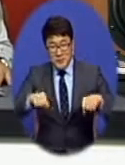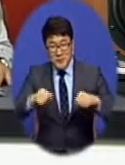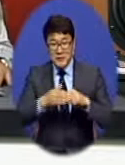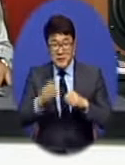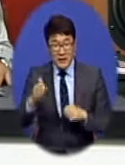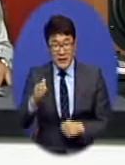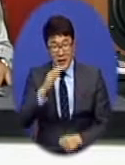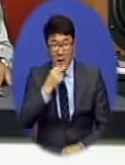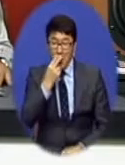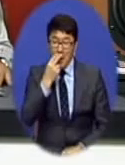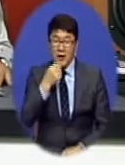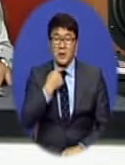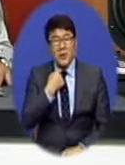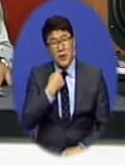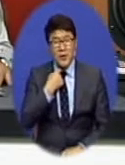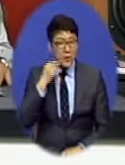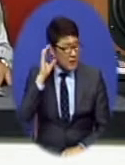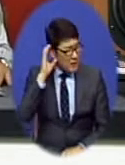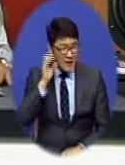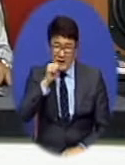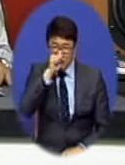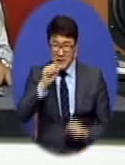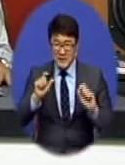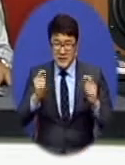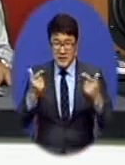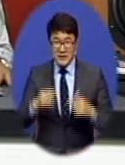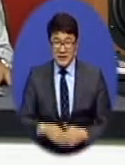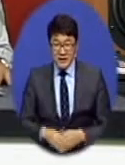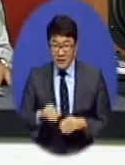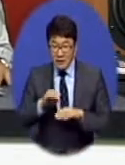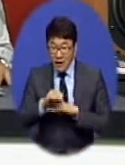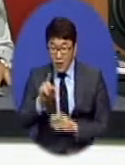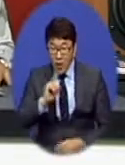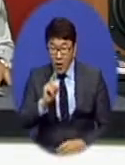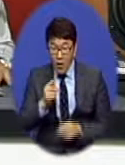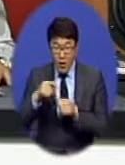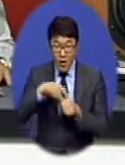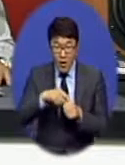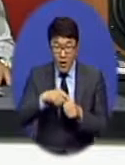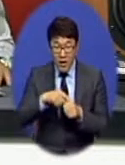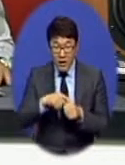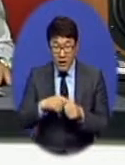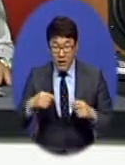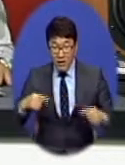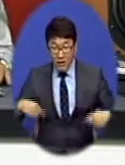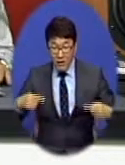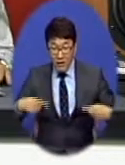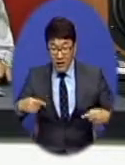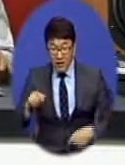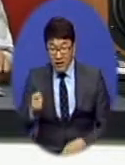감기가 그러세요? 조금 와가지고, 목소리가 좀 안 좋습니다. 아, 뭘 타고 다니신다고요? 아, 저 전동 휠체어 타고 다니세요?